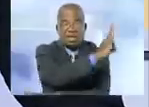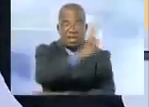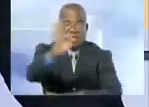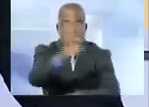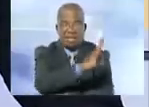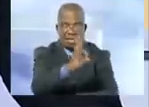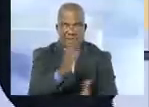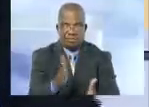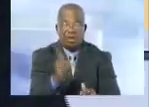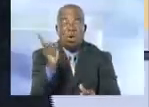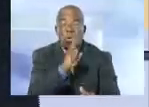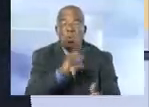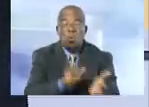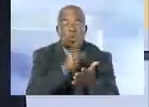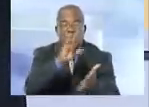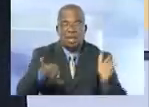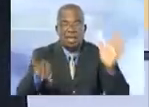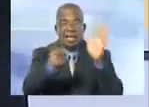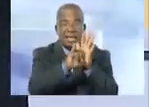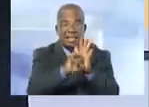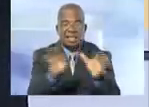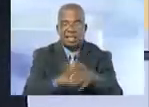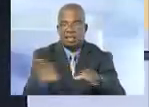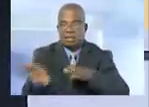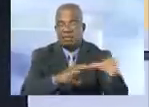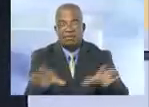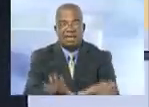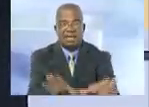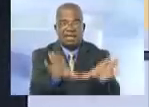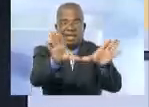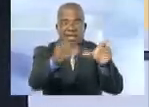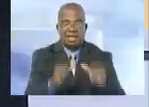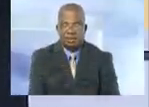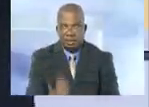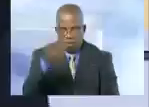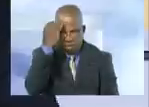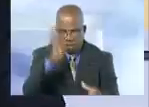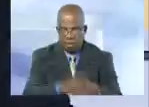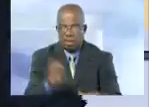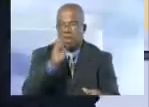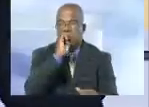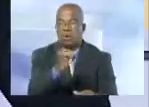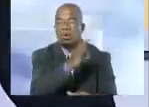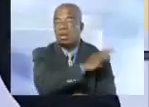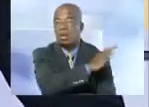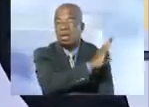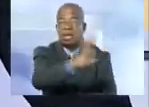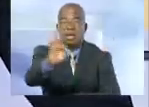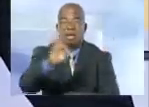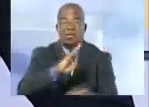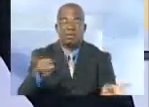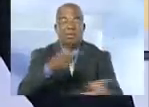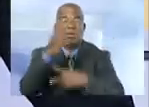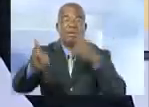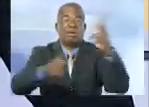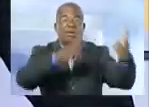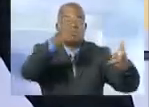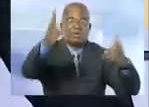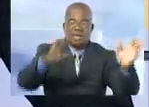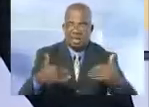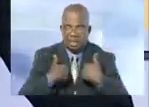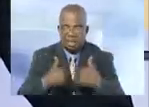lancé à Assini Mafia dans la région du Sud Comoé par le ministre des Eaux et Forêts. Le ministre Babodaré, en tournée dans la région, a invité